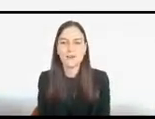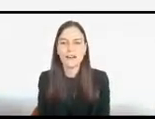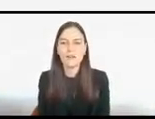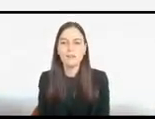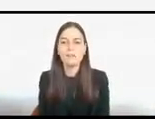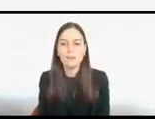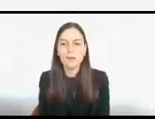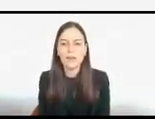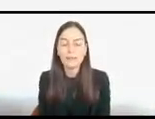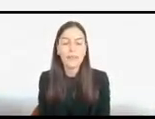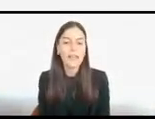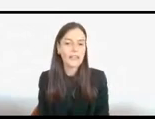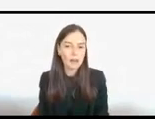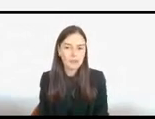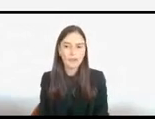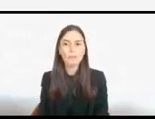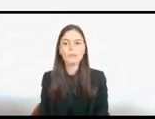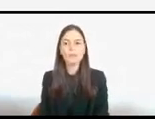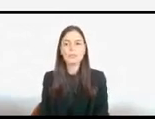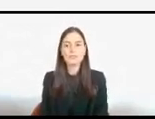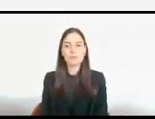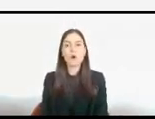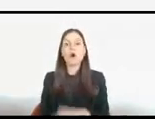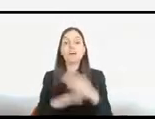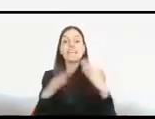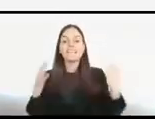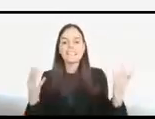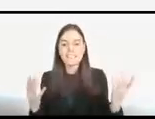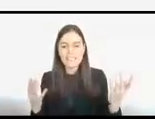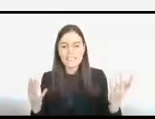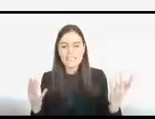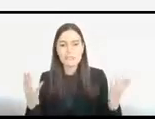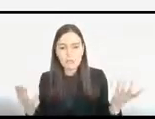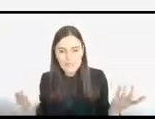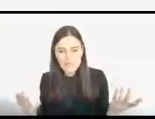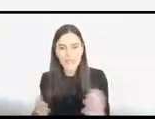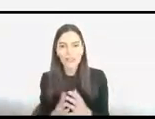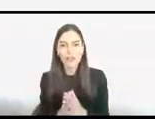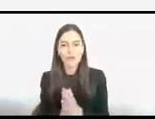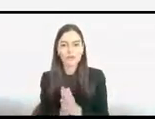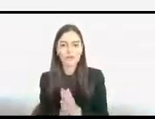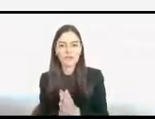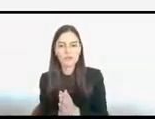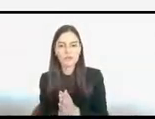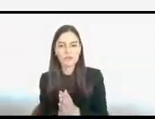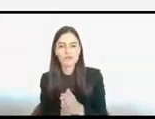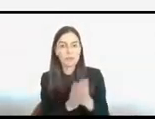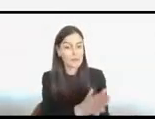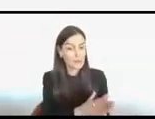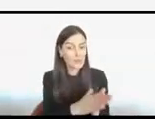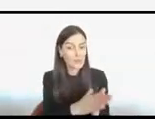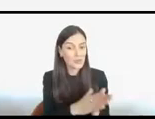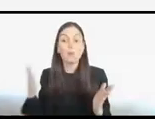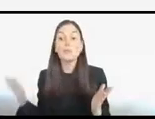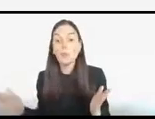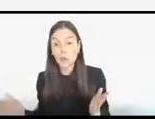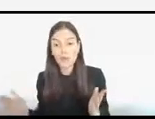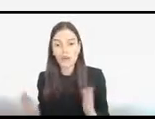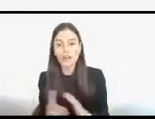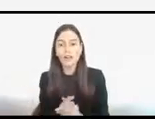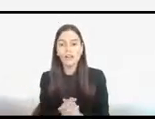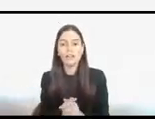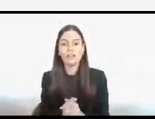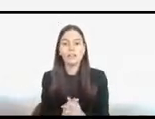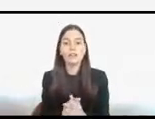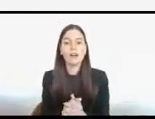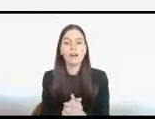fiscalité sera minorée. Et enfin, pour ceux qui sont organisés en société, que ce soit des sociétés patrimoniales ou